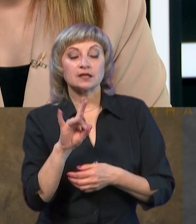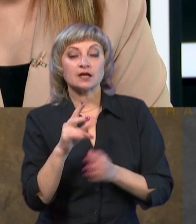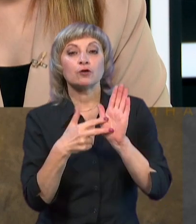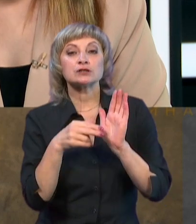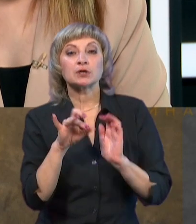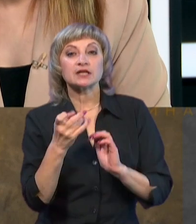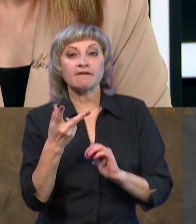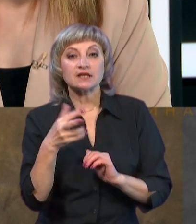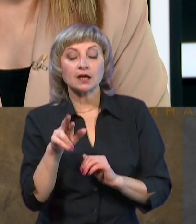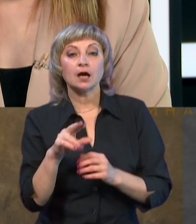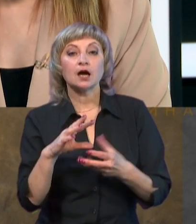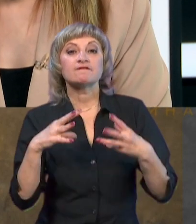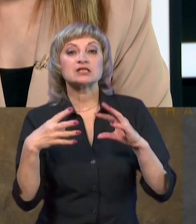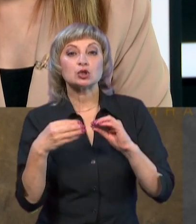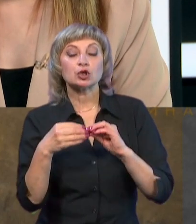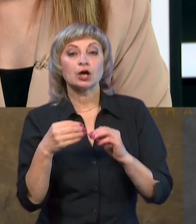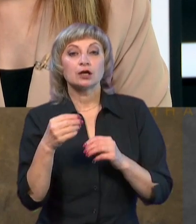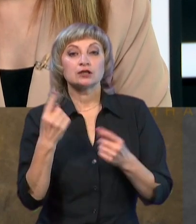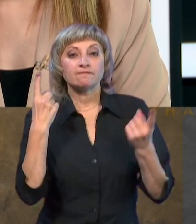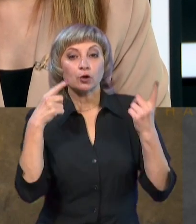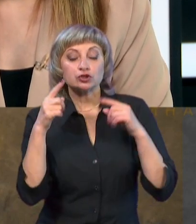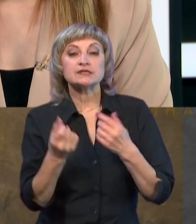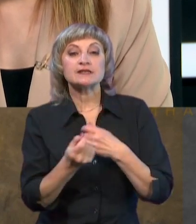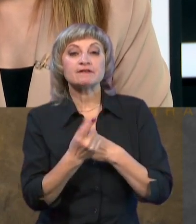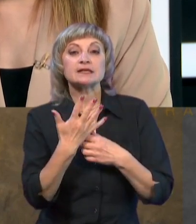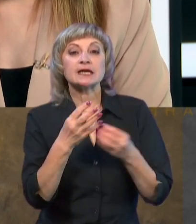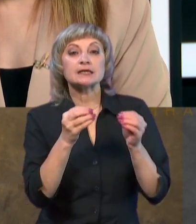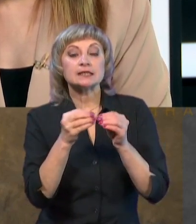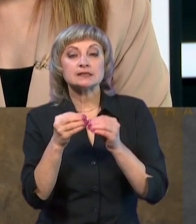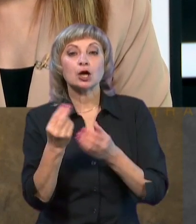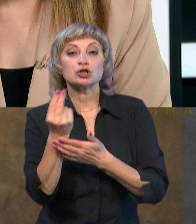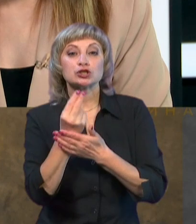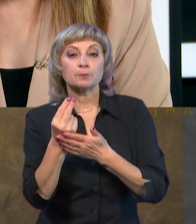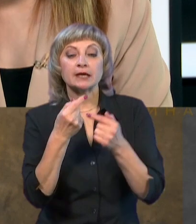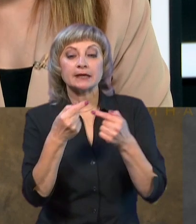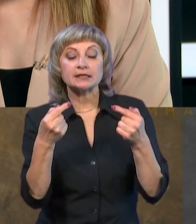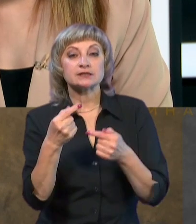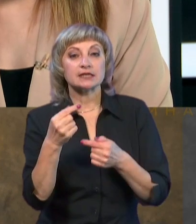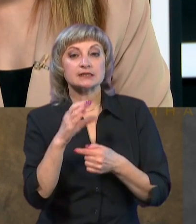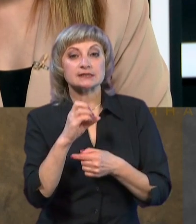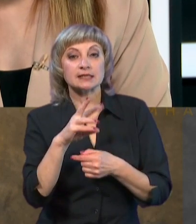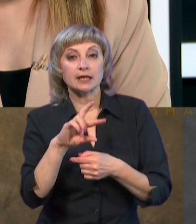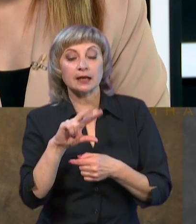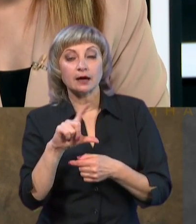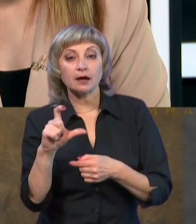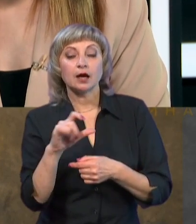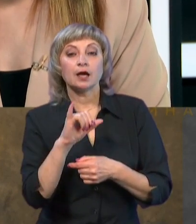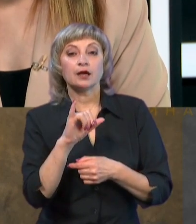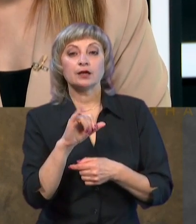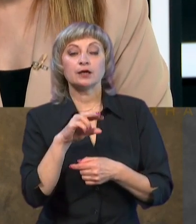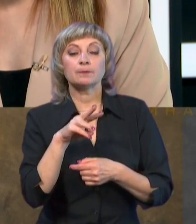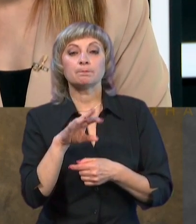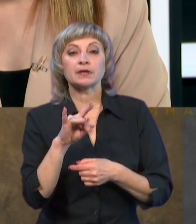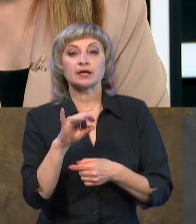травня. В результаті творчості з'явилися декілька десятків зображень у різних стилях. Імпресіонізм Клода Моне